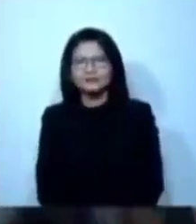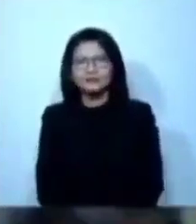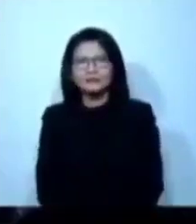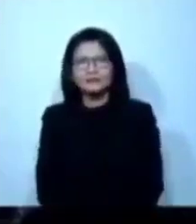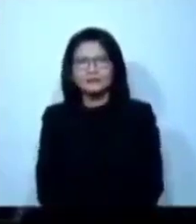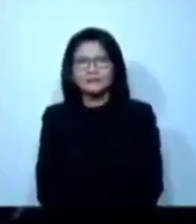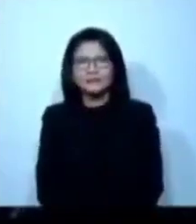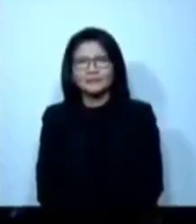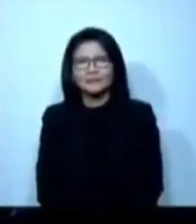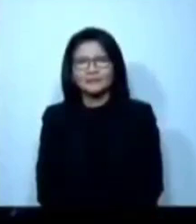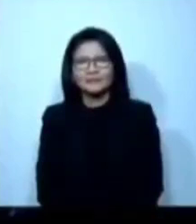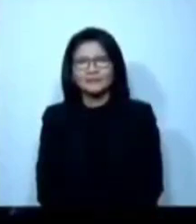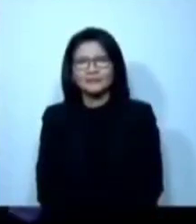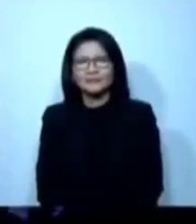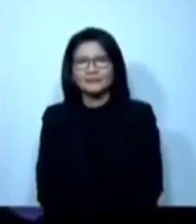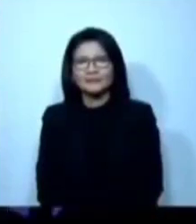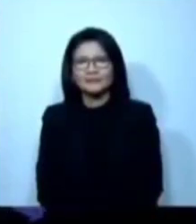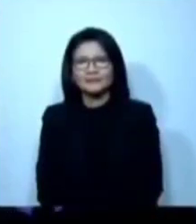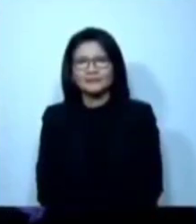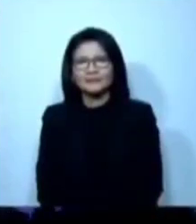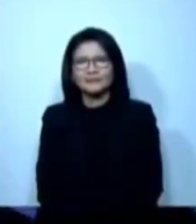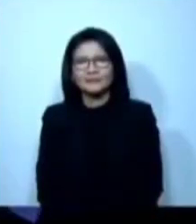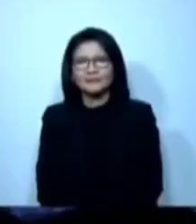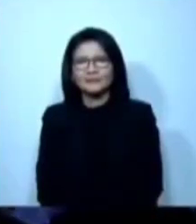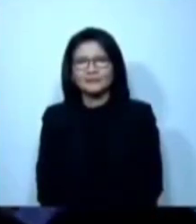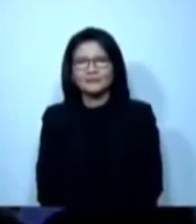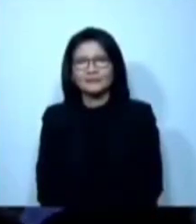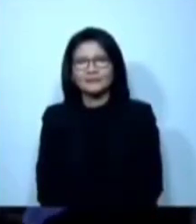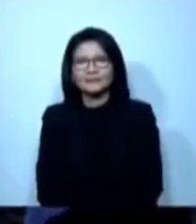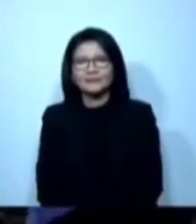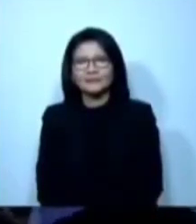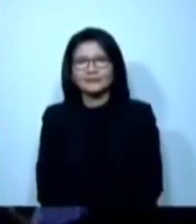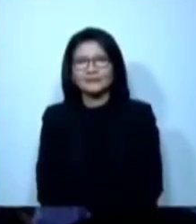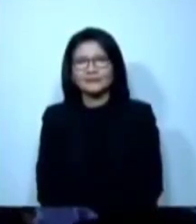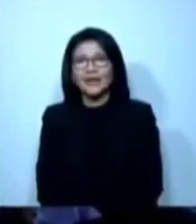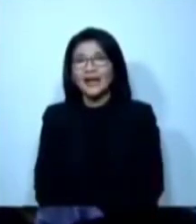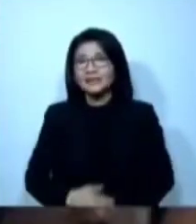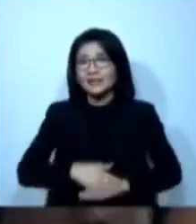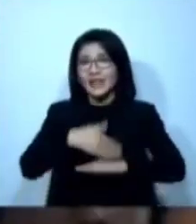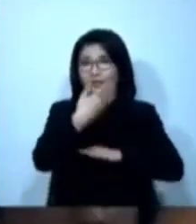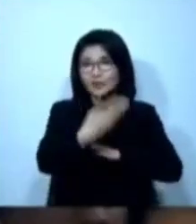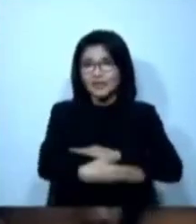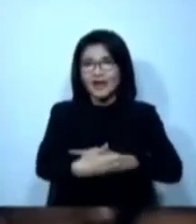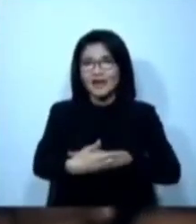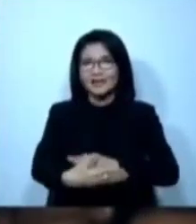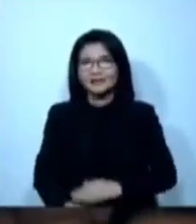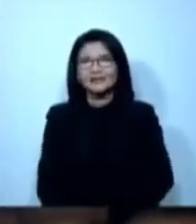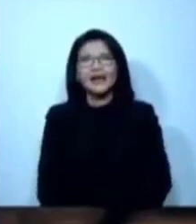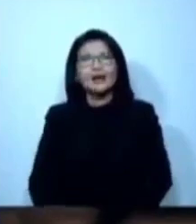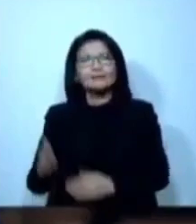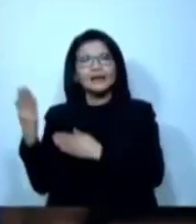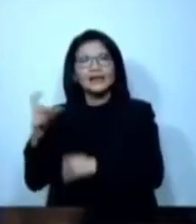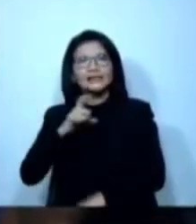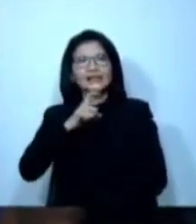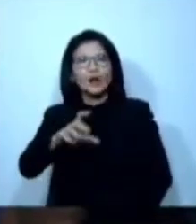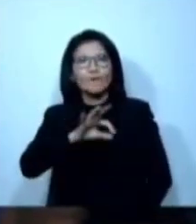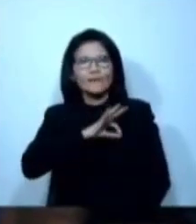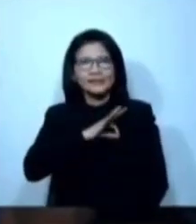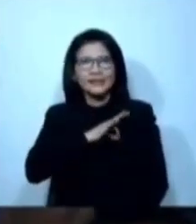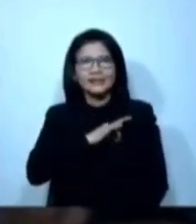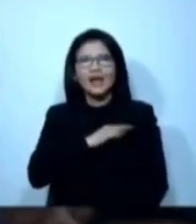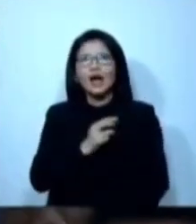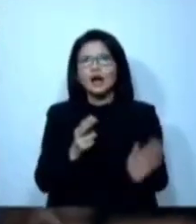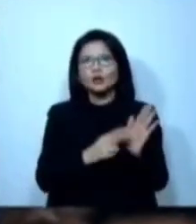Waktu Anda habis, Bapak. Baik, selanjutnya kami persilakan calon presiden nomor urut